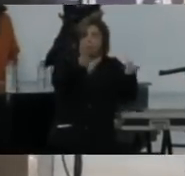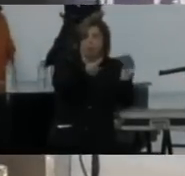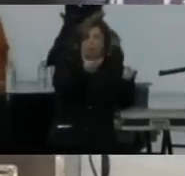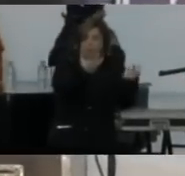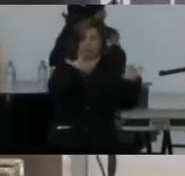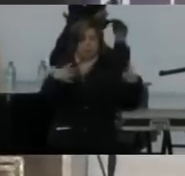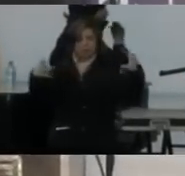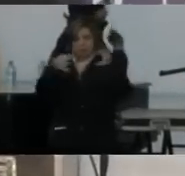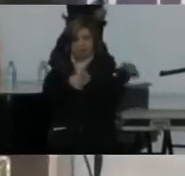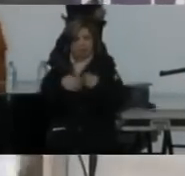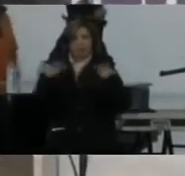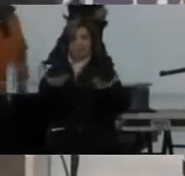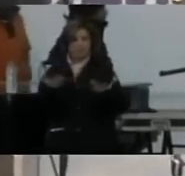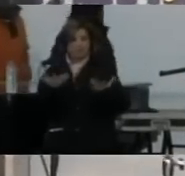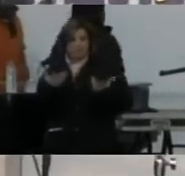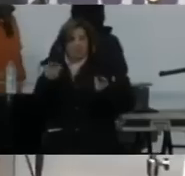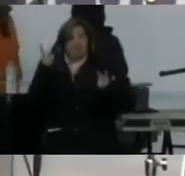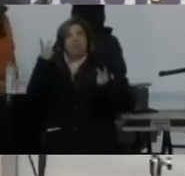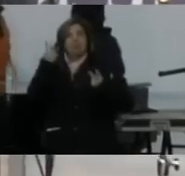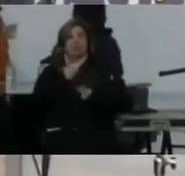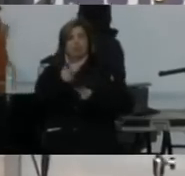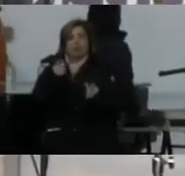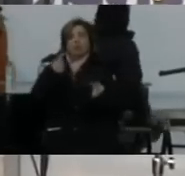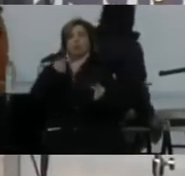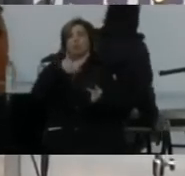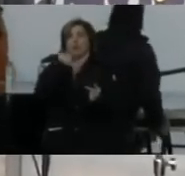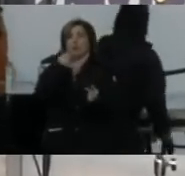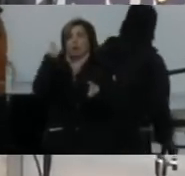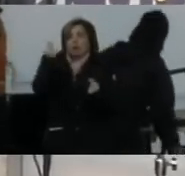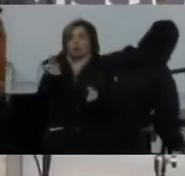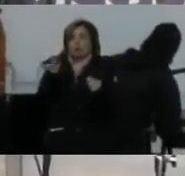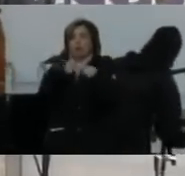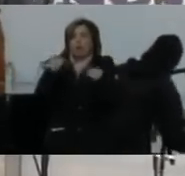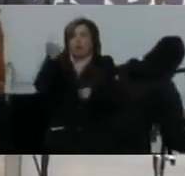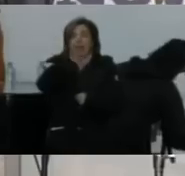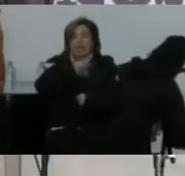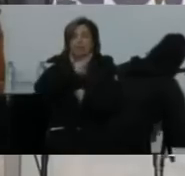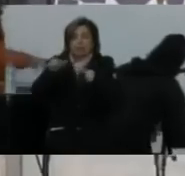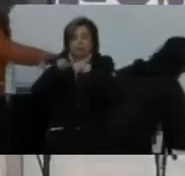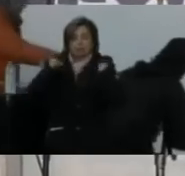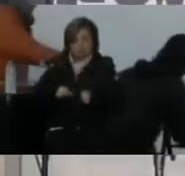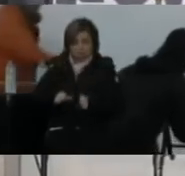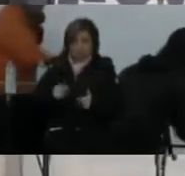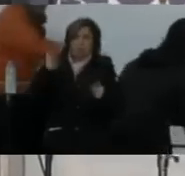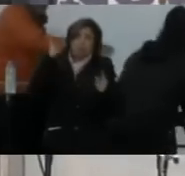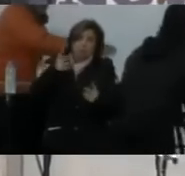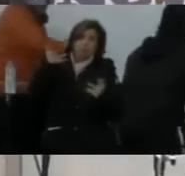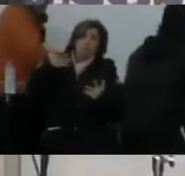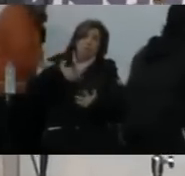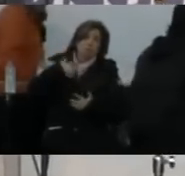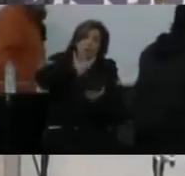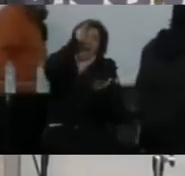E poi noi non abbiamo i soldi per fare il reddito di cittadinanza, noi ce li abbiamo, aboliamo gli F-35, le missioni del cazzo